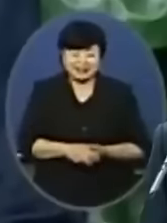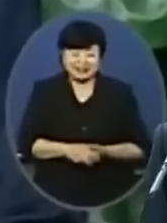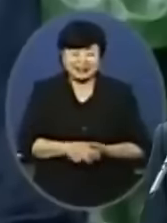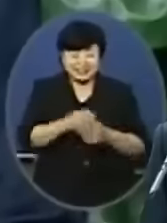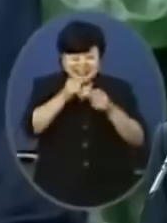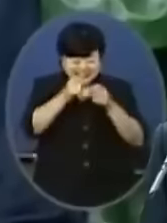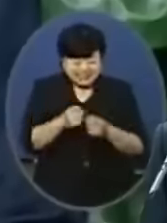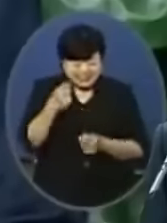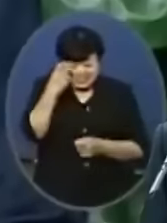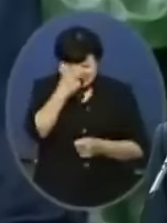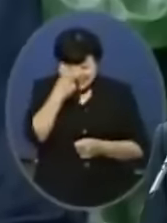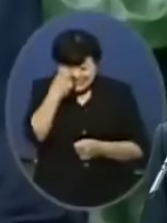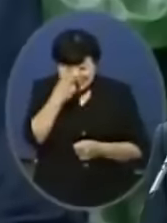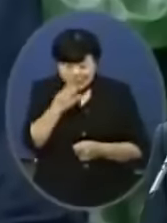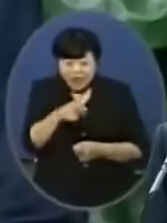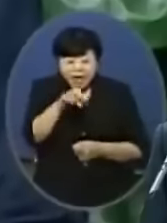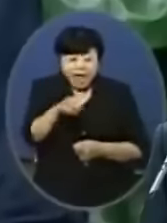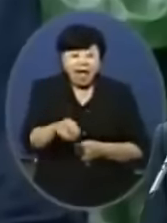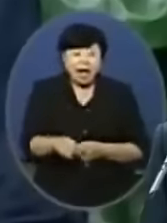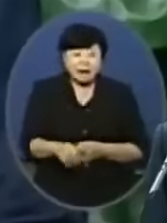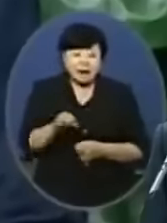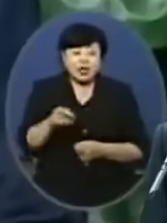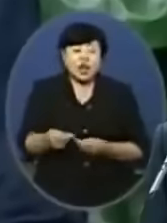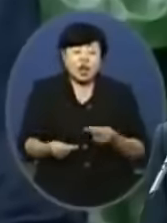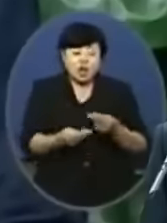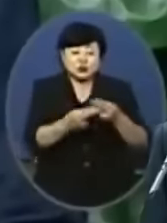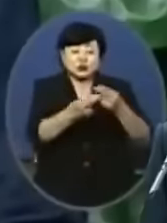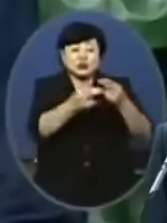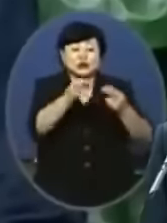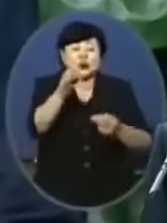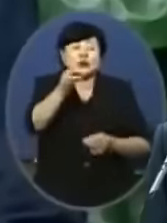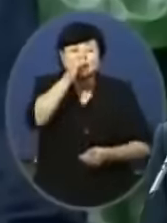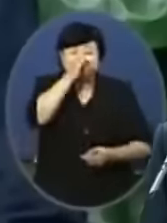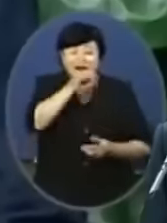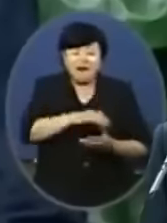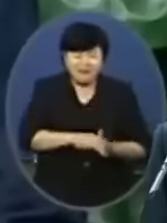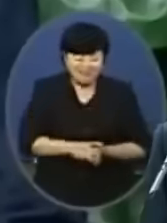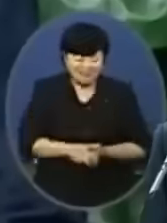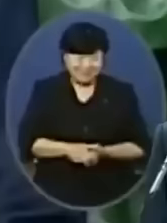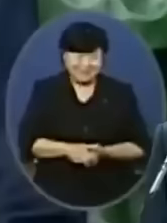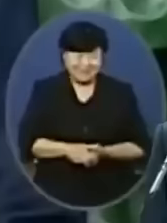자세히 찾아보세요. 여러분 앞에 예금 통장이 있을 겁니다.